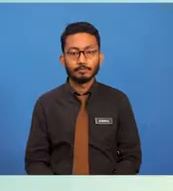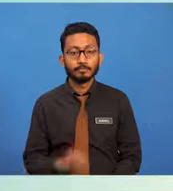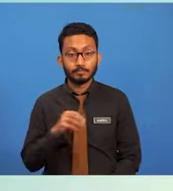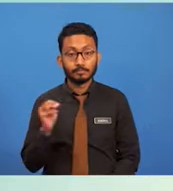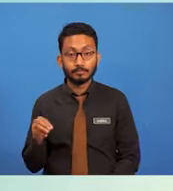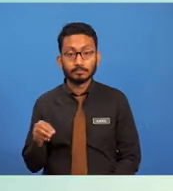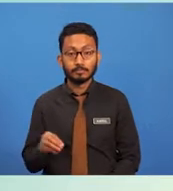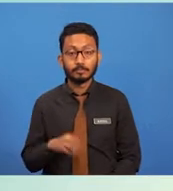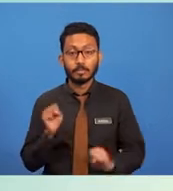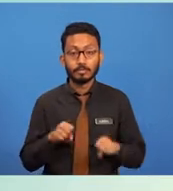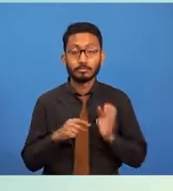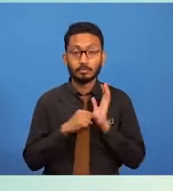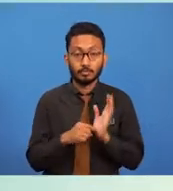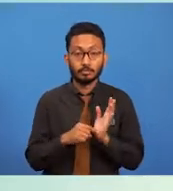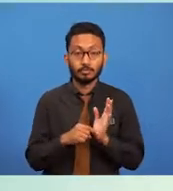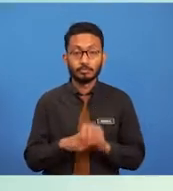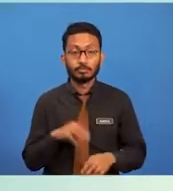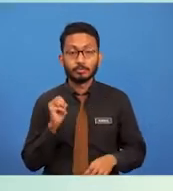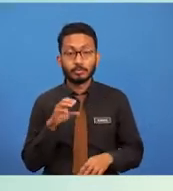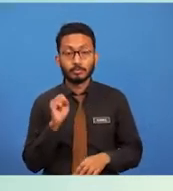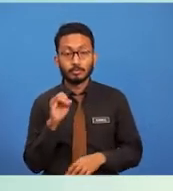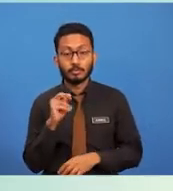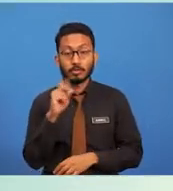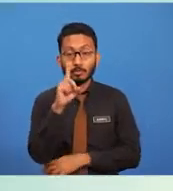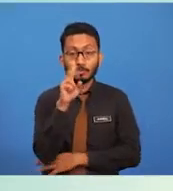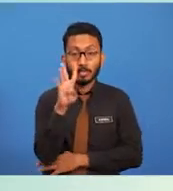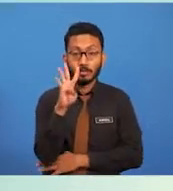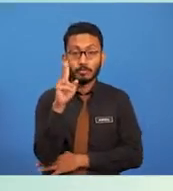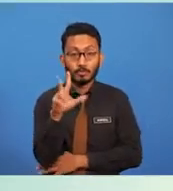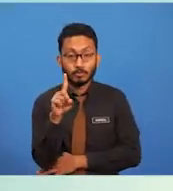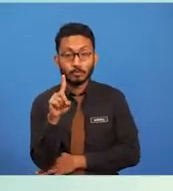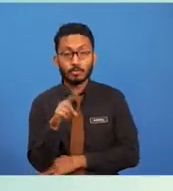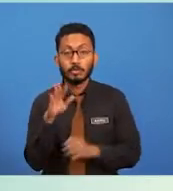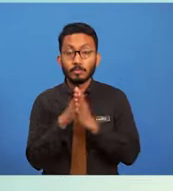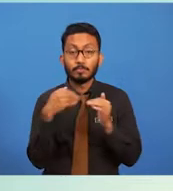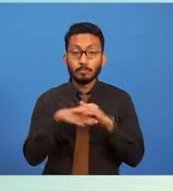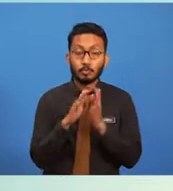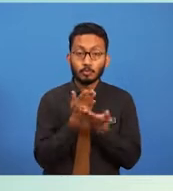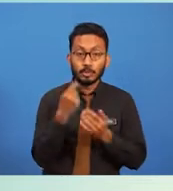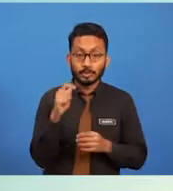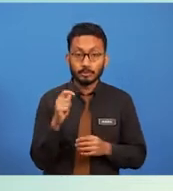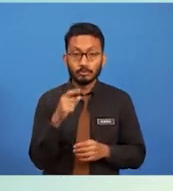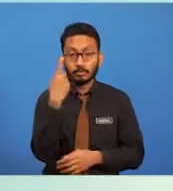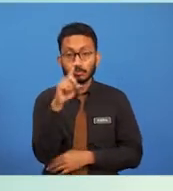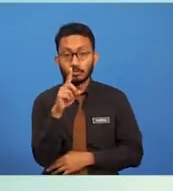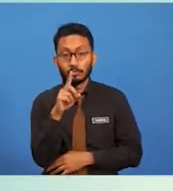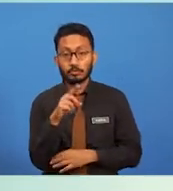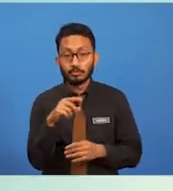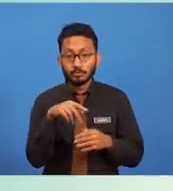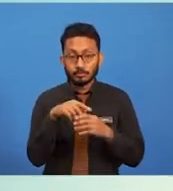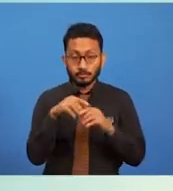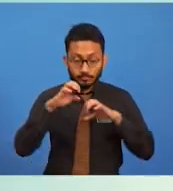Murid-murid boleh merujuk halaman 141 dalam buku teks untuk eksperimen ini.